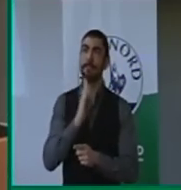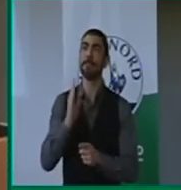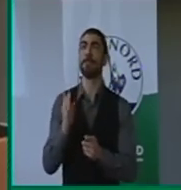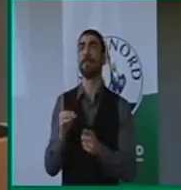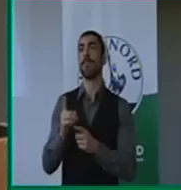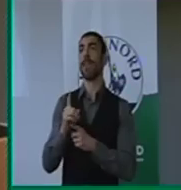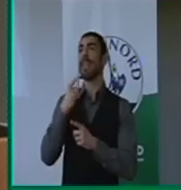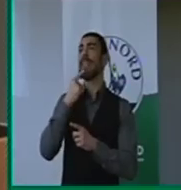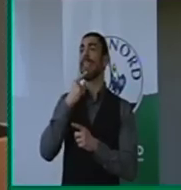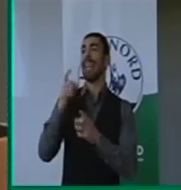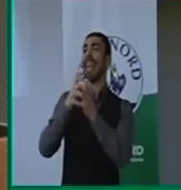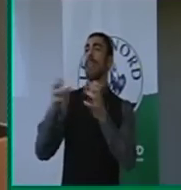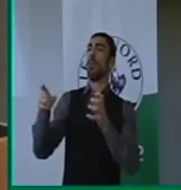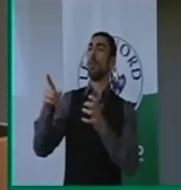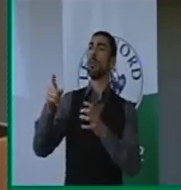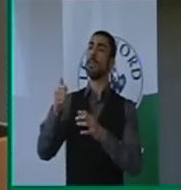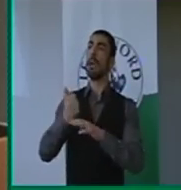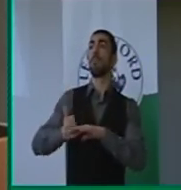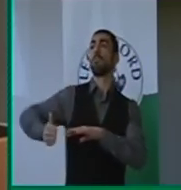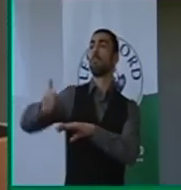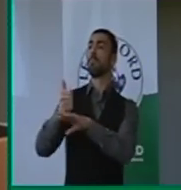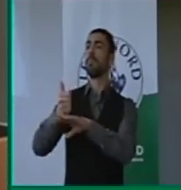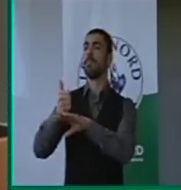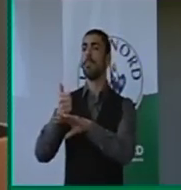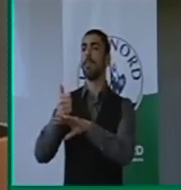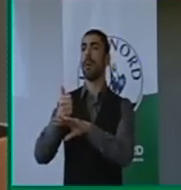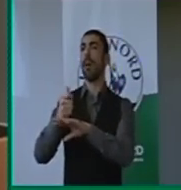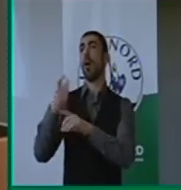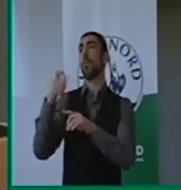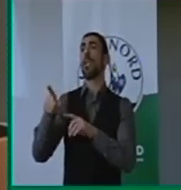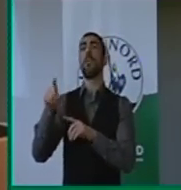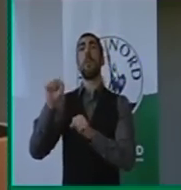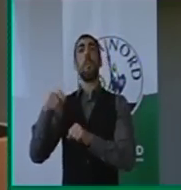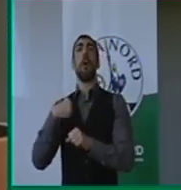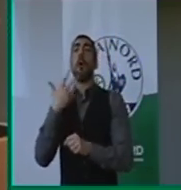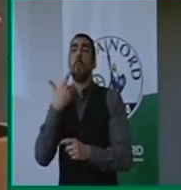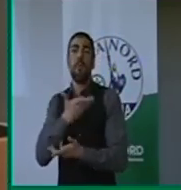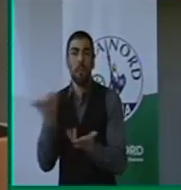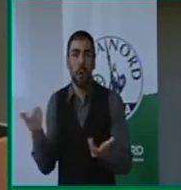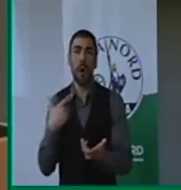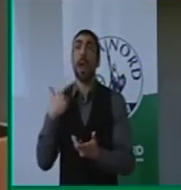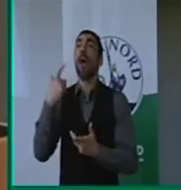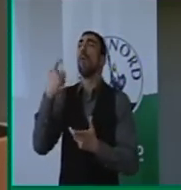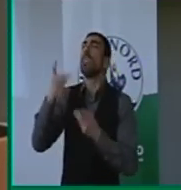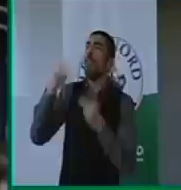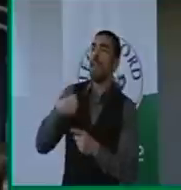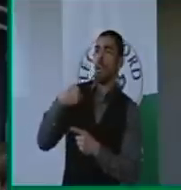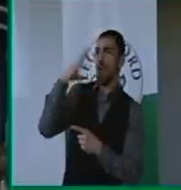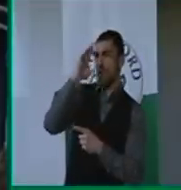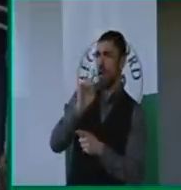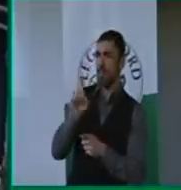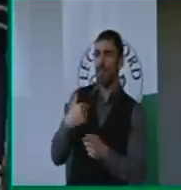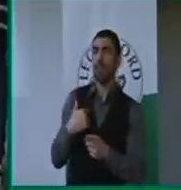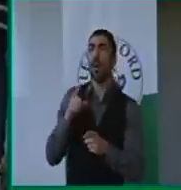diciamo così colossi industriali che a un certo punto per necessità per capriccio Io non so per quale motivo loro lo facciano decidono